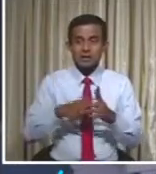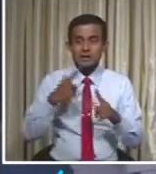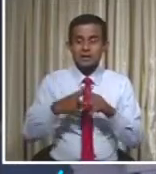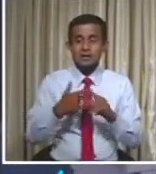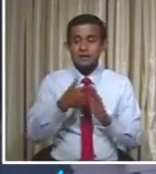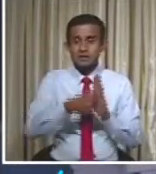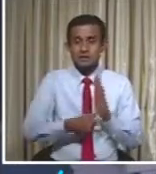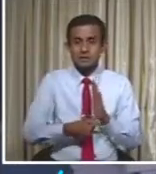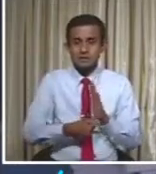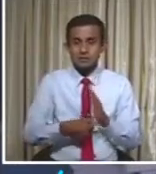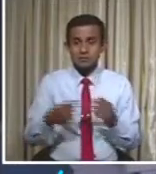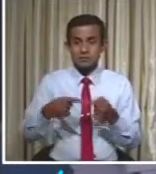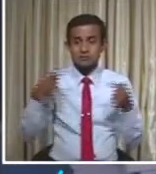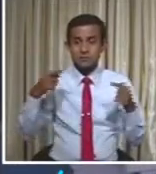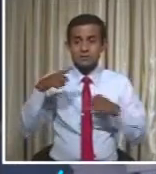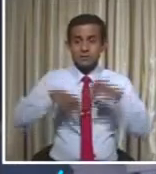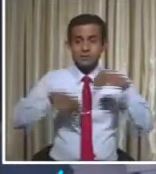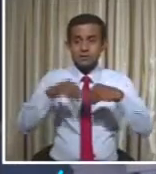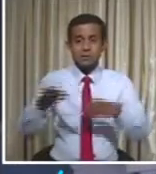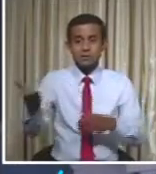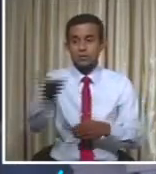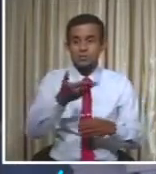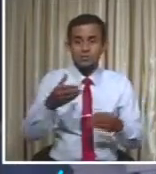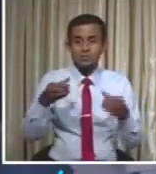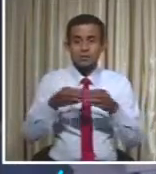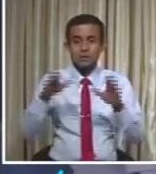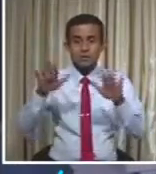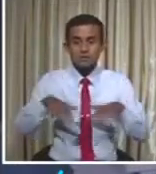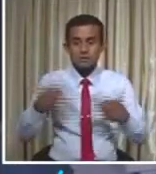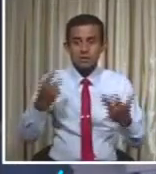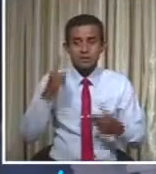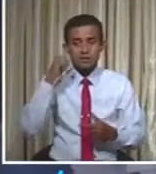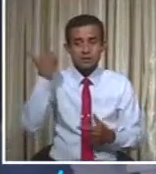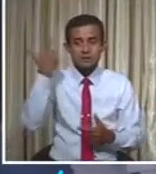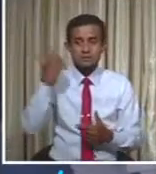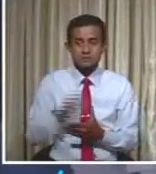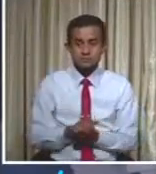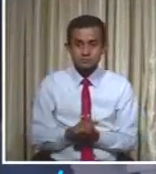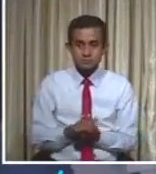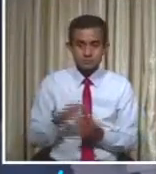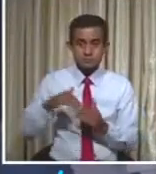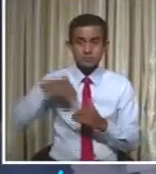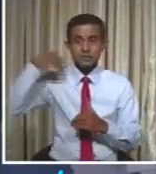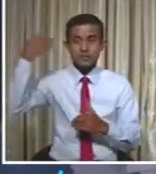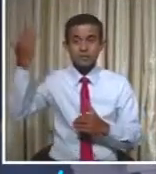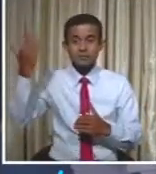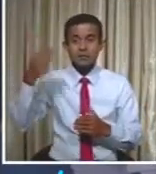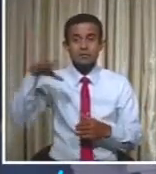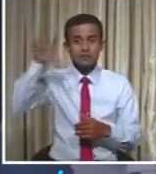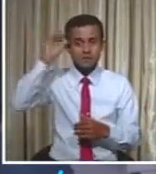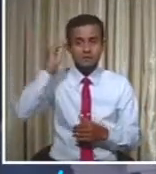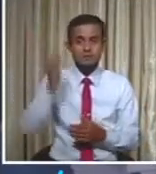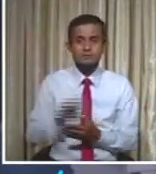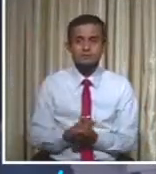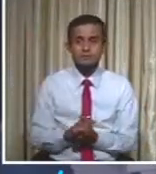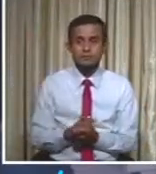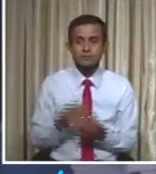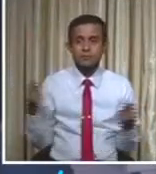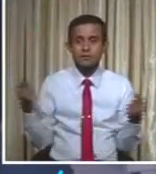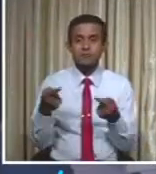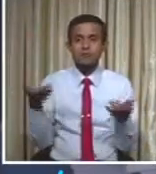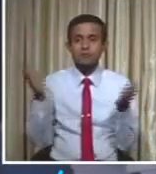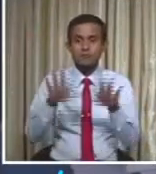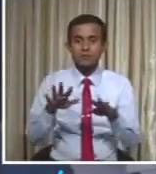පනතට විරුද්ධව ඡන්දෙ දෙන්න ඔබතුමාලා හිටියේ නැහැ පක්ෂයක් විදිහට දන්නේ නැහැ ඉතිහාසෙ මේ පිට ඉඳලා ඒව ඉගෙන ගන්න ඒ නිසා වරාය